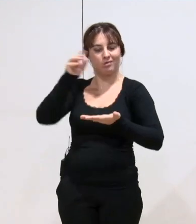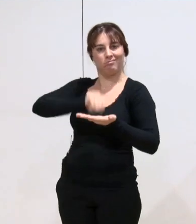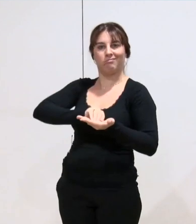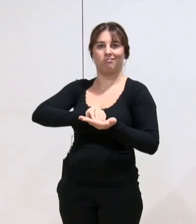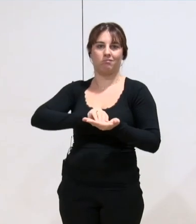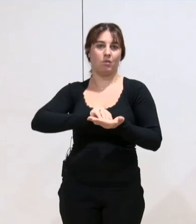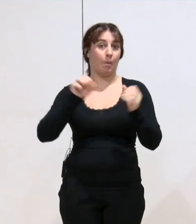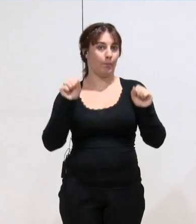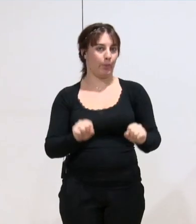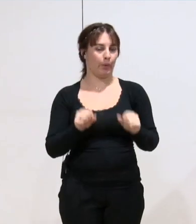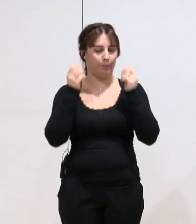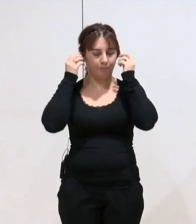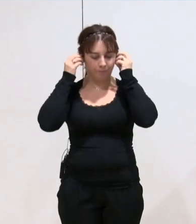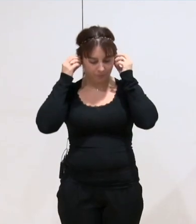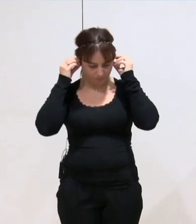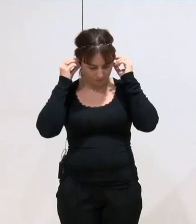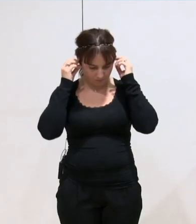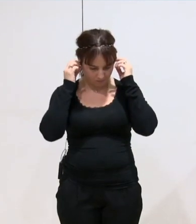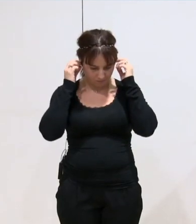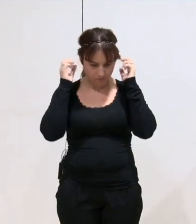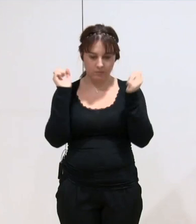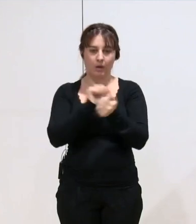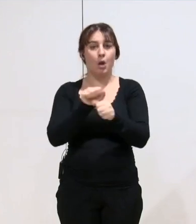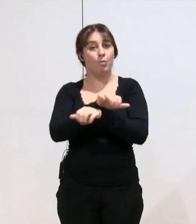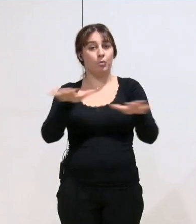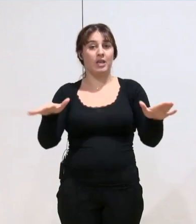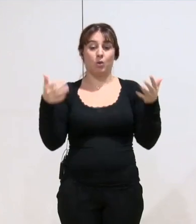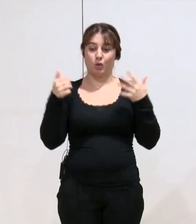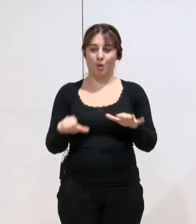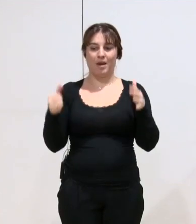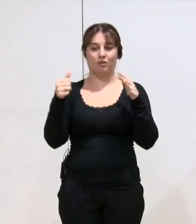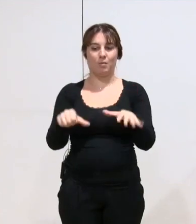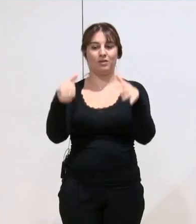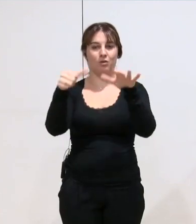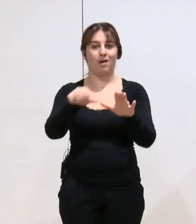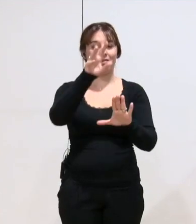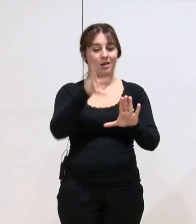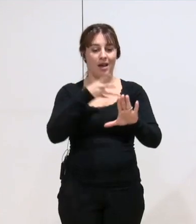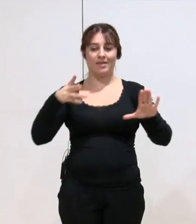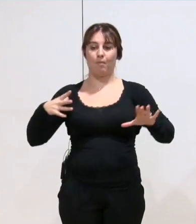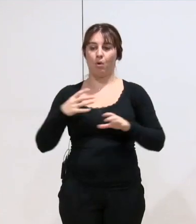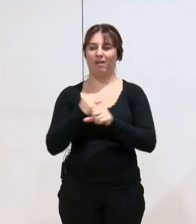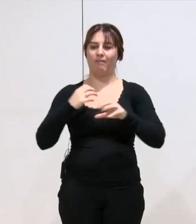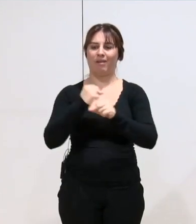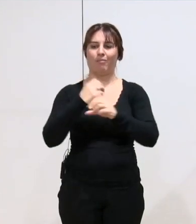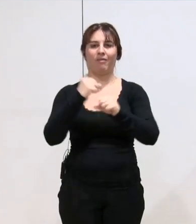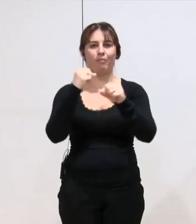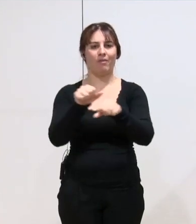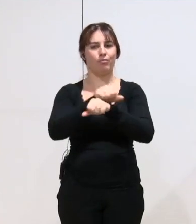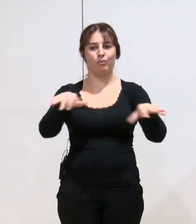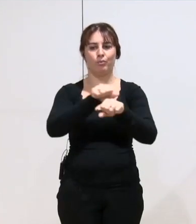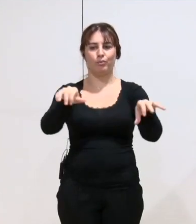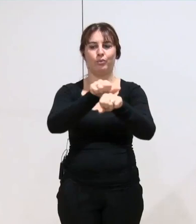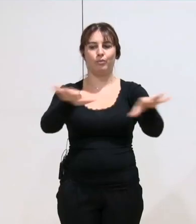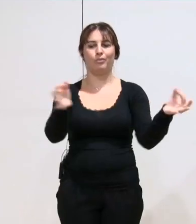Et puis, une publication de l'information semestrielle, avec un tableau récapitulatif des dépenses. Donc ça, c'est